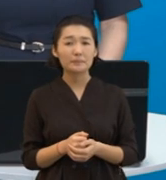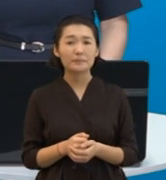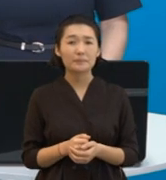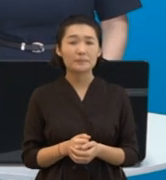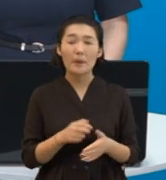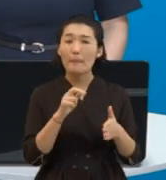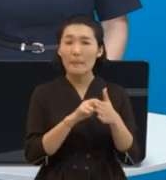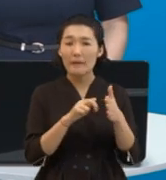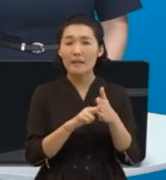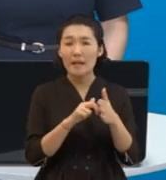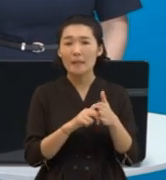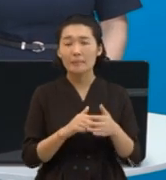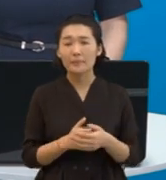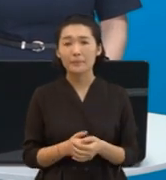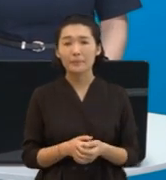проверяем